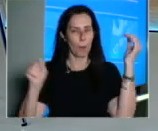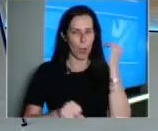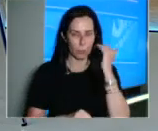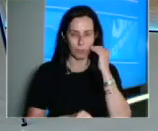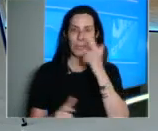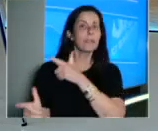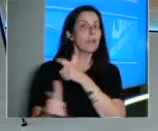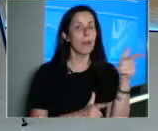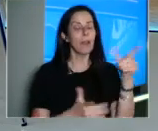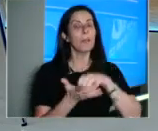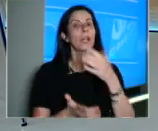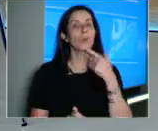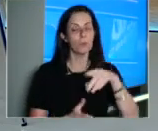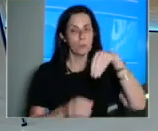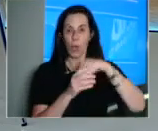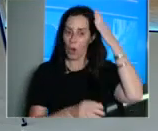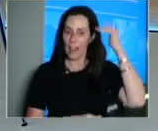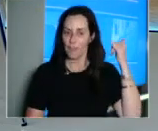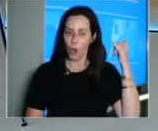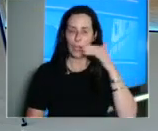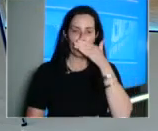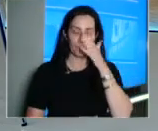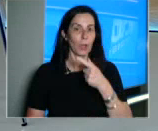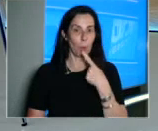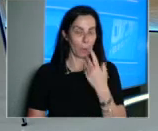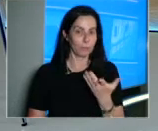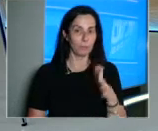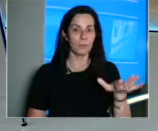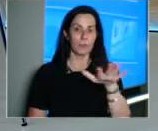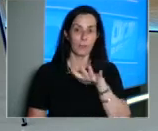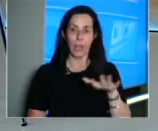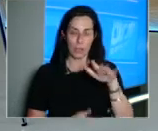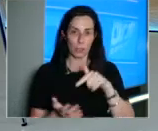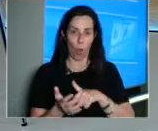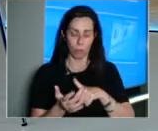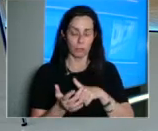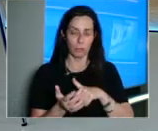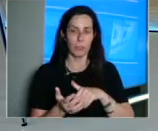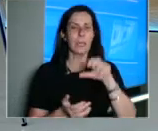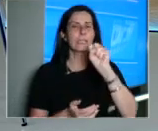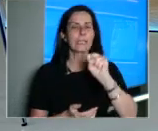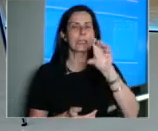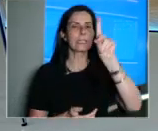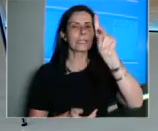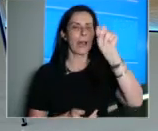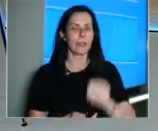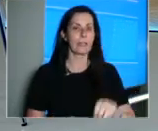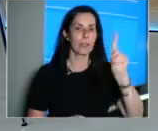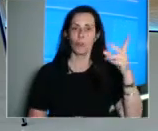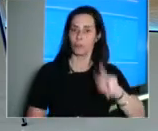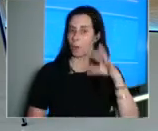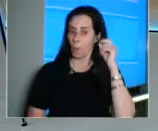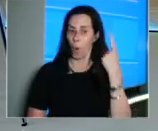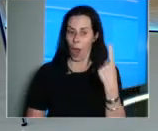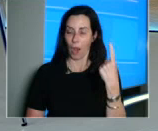הברית, ירי למרכז יהודי בקליפורניה. אנחנו מדברים על אזור פאווי בסן דייגו, יש הרוגה אחת,